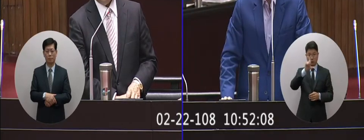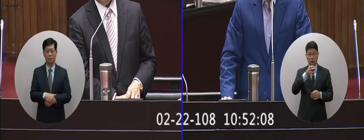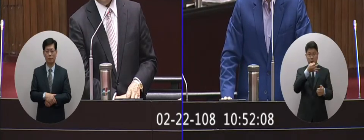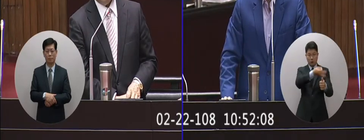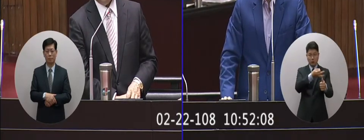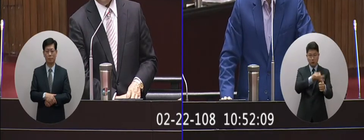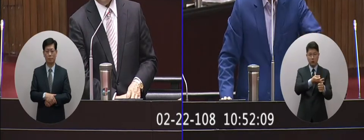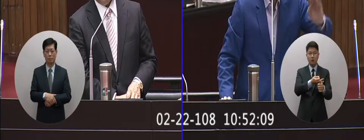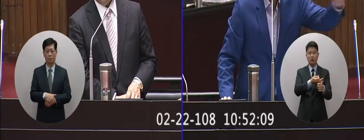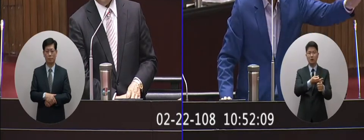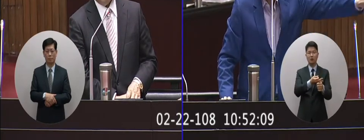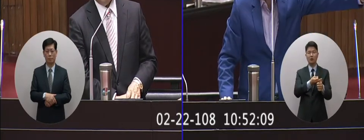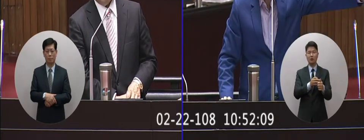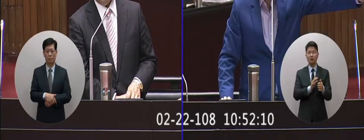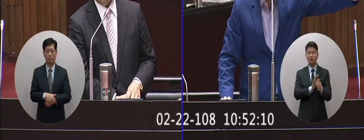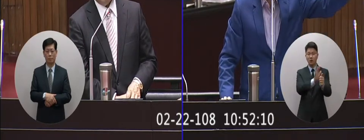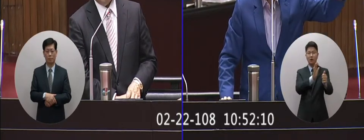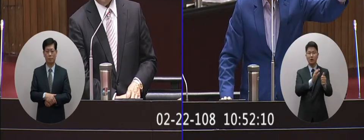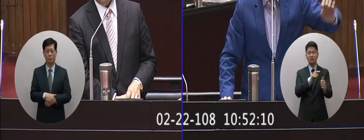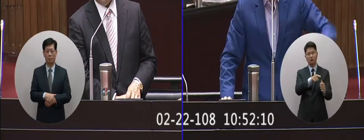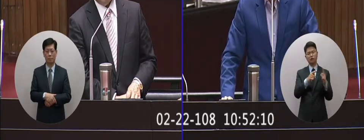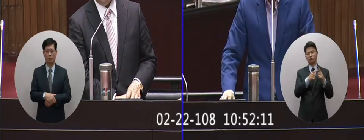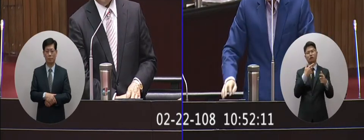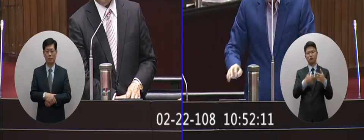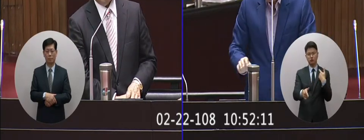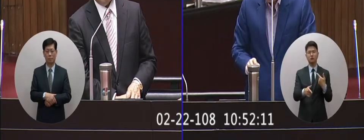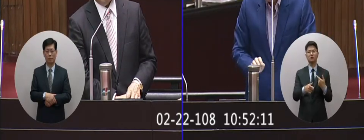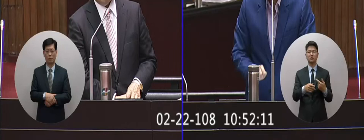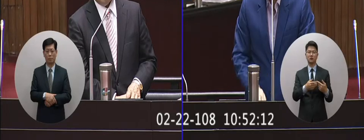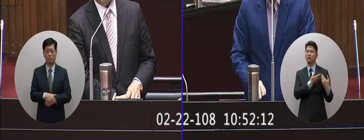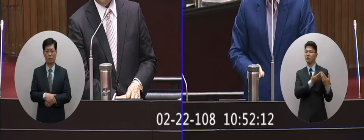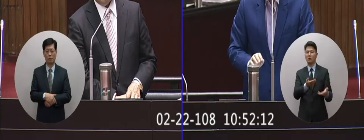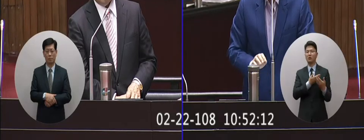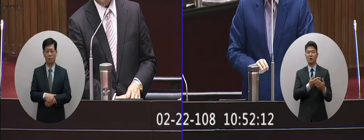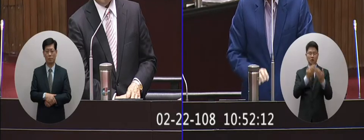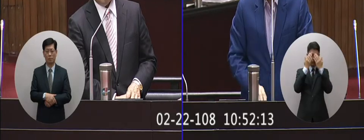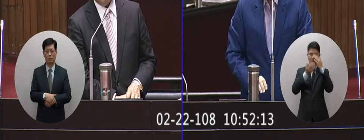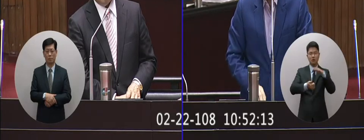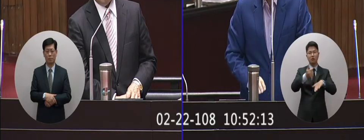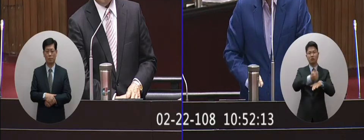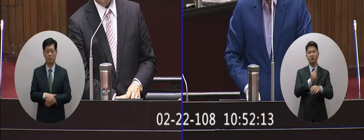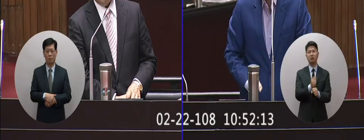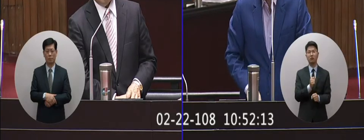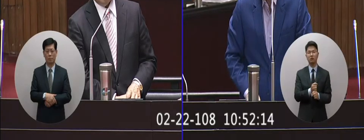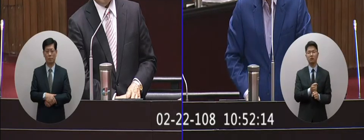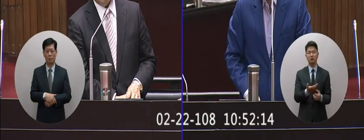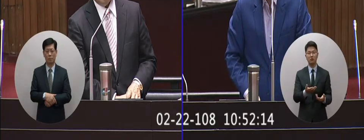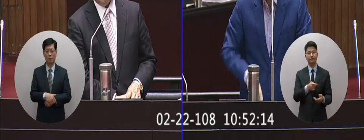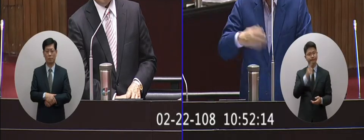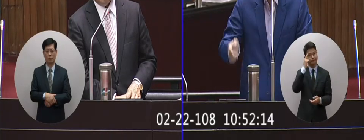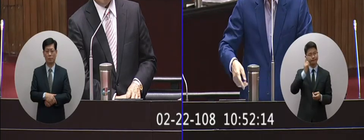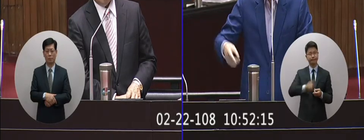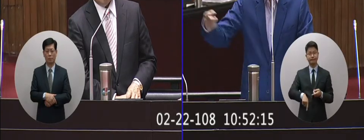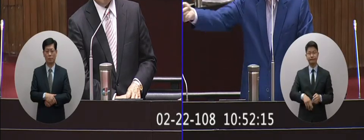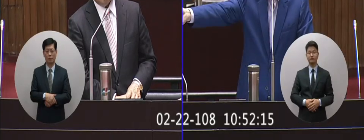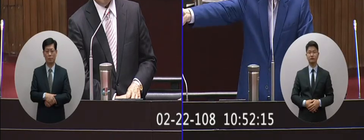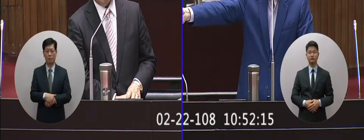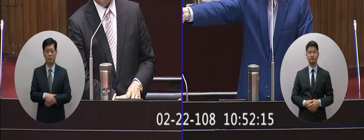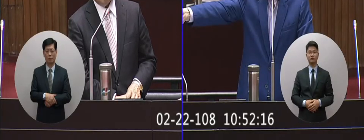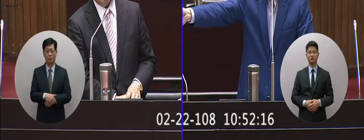位，不适合的人也让他去做。我想，农委会刚才所说